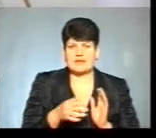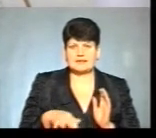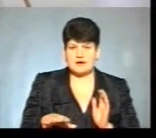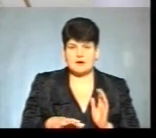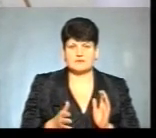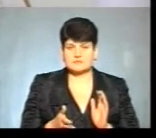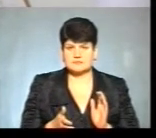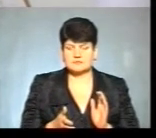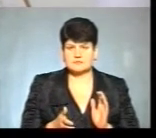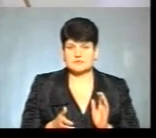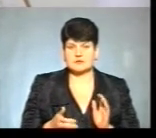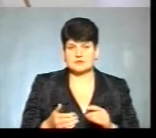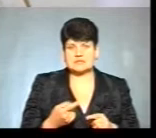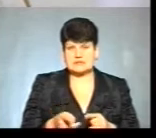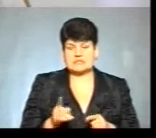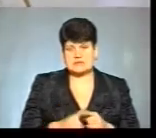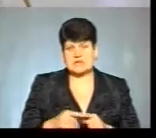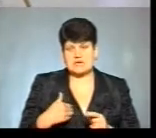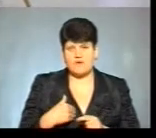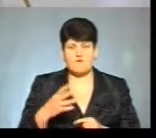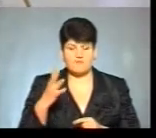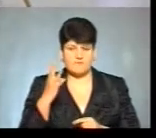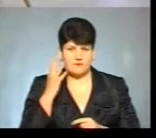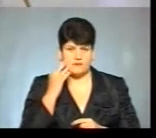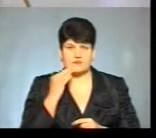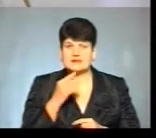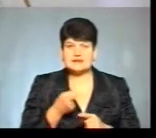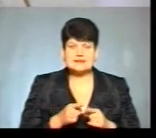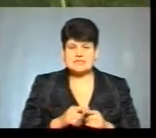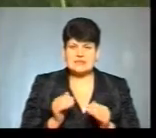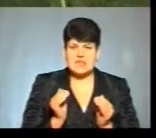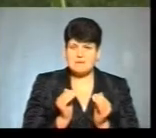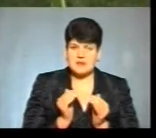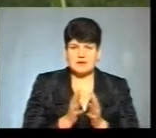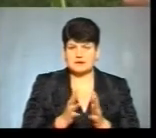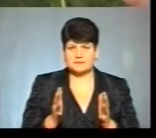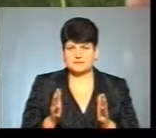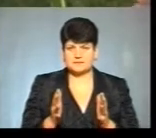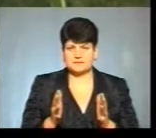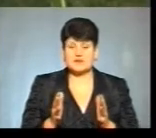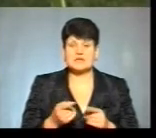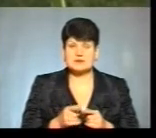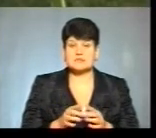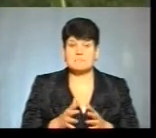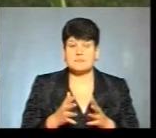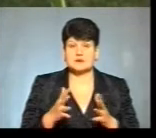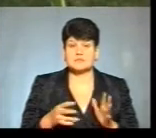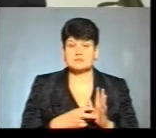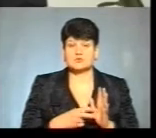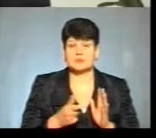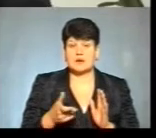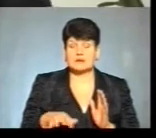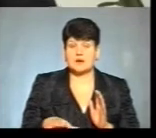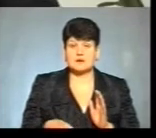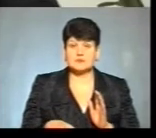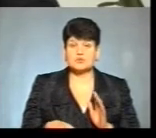землі. Тобто це, ну, я рахую, що це є і не мала, і не велика. Це вже максимальна. Максимально, 700 гектарів. От.